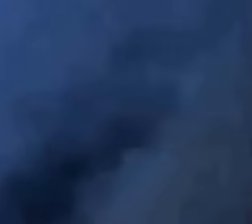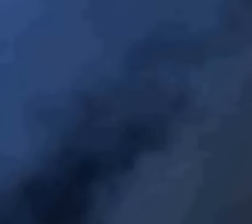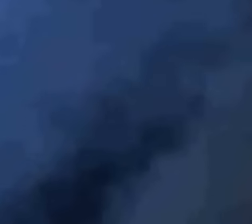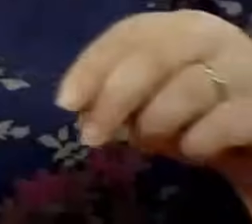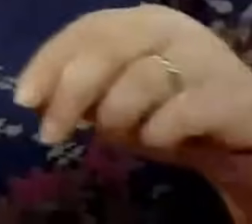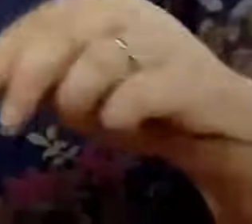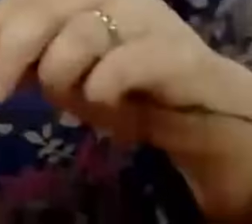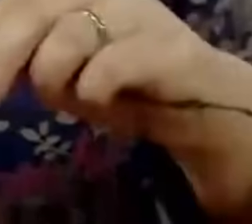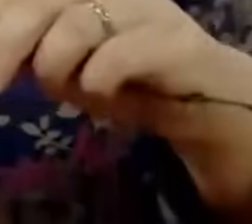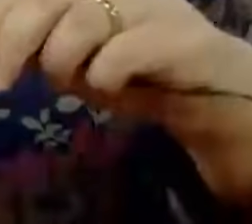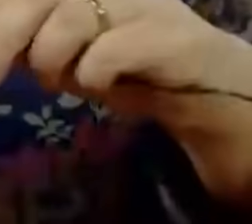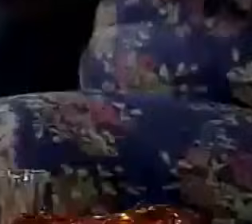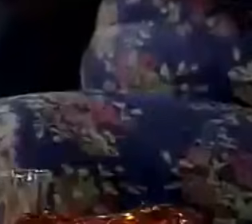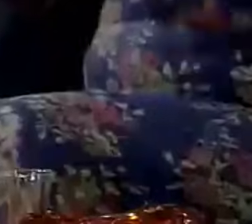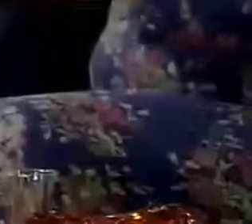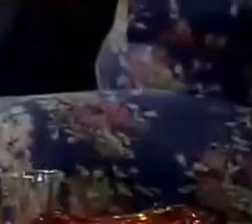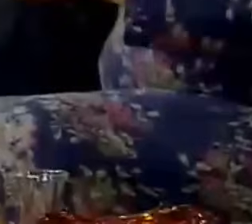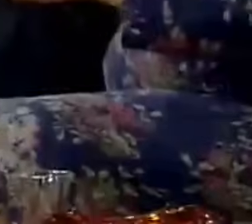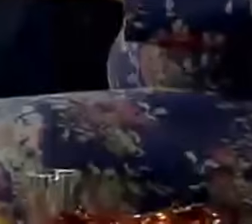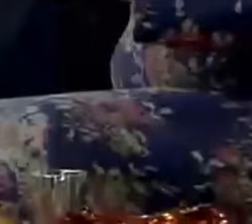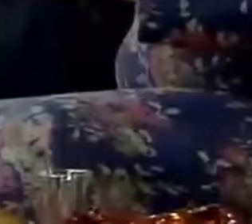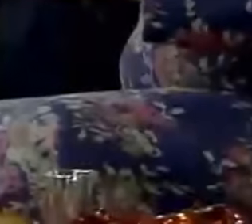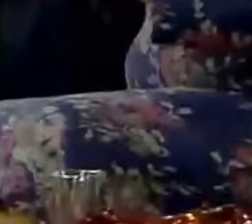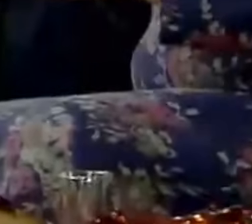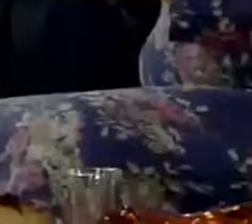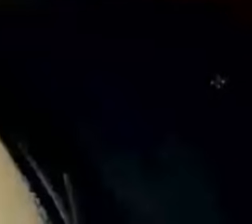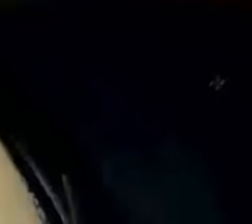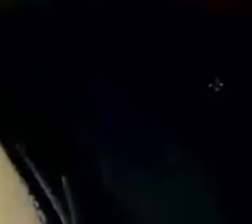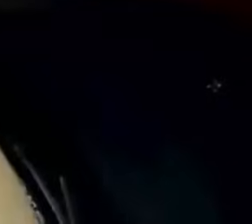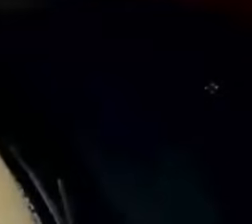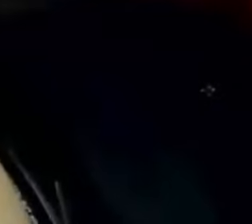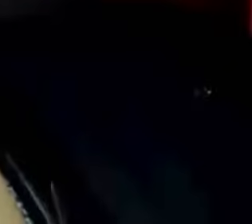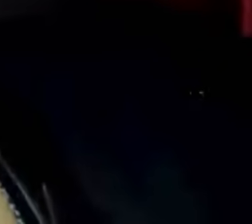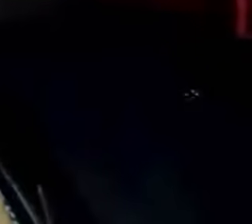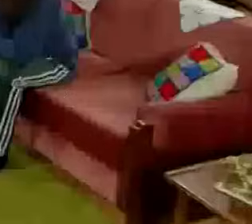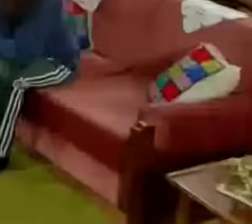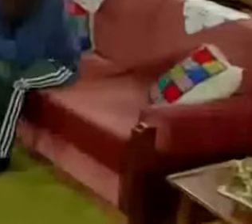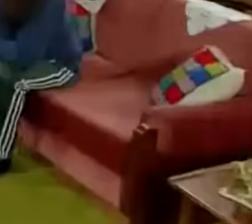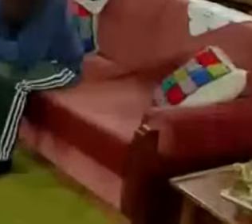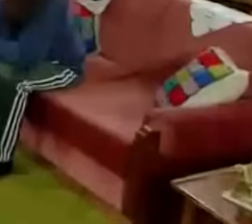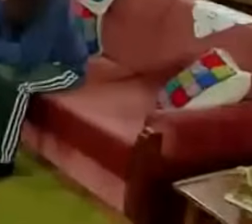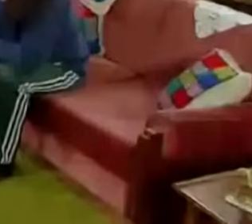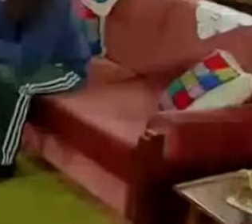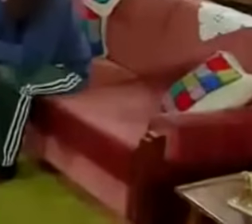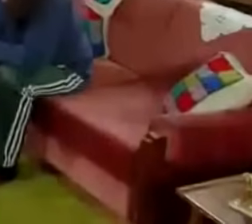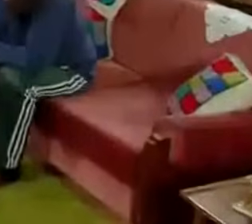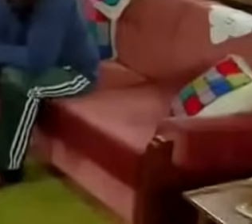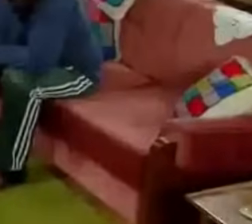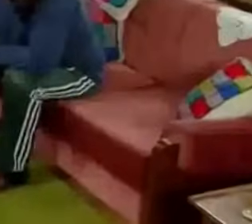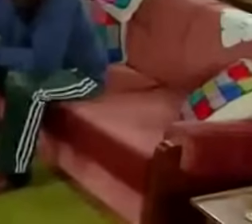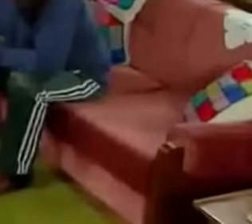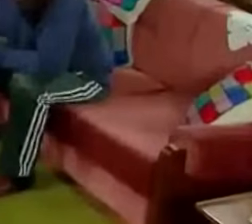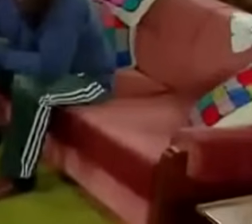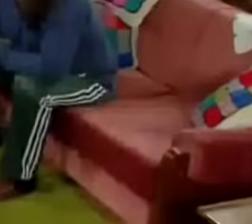Siz bulutlar ardında dolunay. İkiye bardağı ısıtıp Feri'nin sırtına kapadı. Nazlı kolçakta. Çağatay diğer